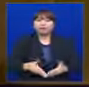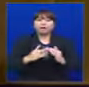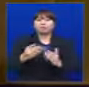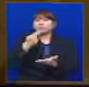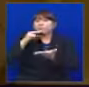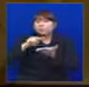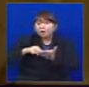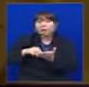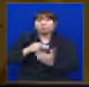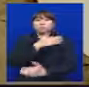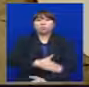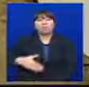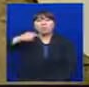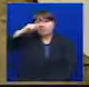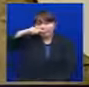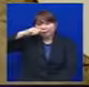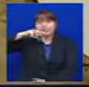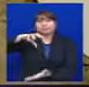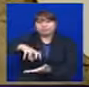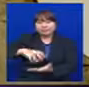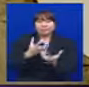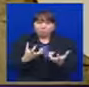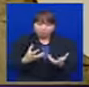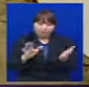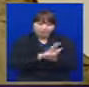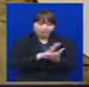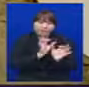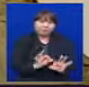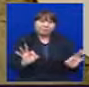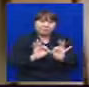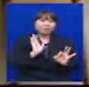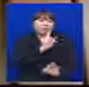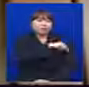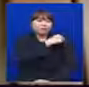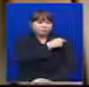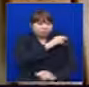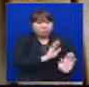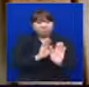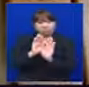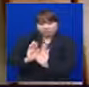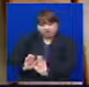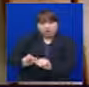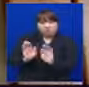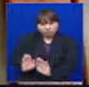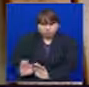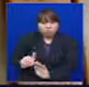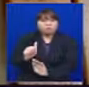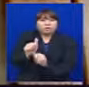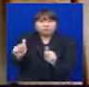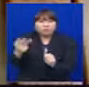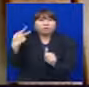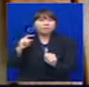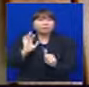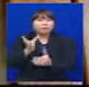ายสุขภาพไทยที่อาคารกลางพัสดุเพื่อเก็บรักษาเอกสารสำคัญด้านสาธารณสุขให้คงอยู่ในสภาพที่ดีและเป็นประโย